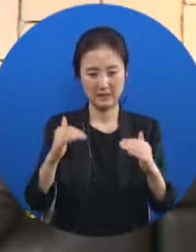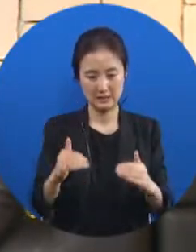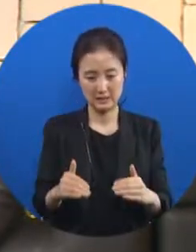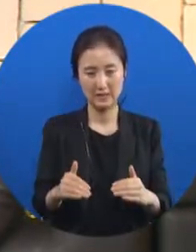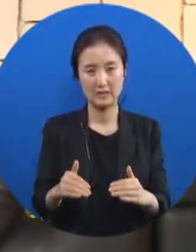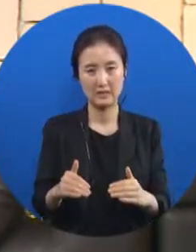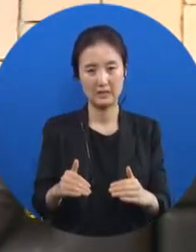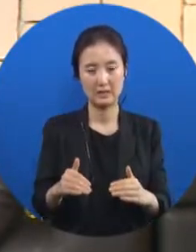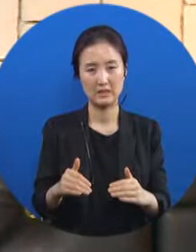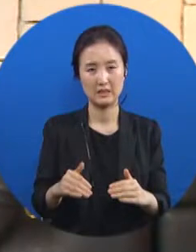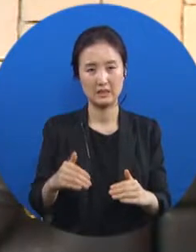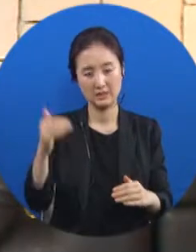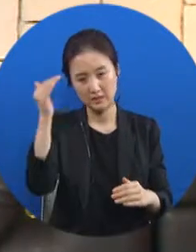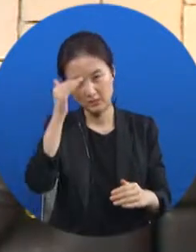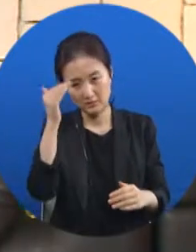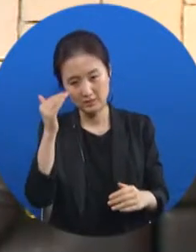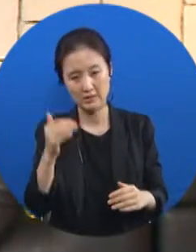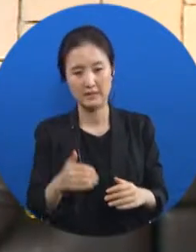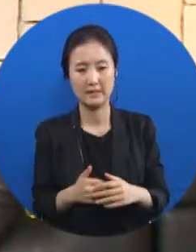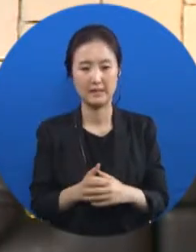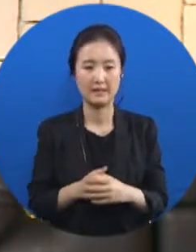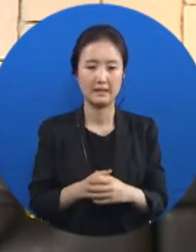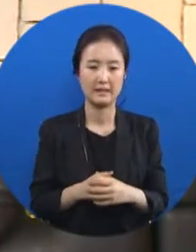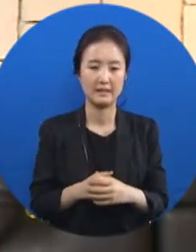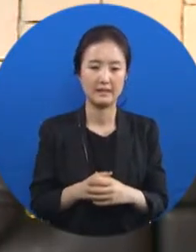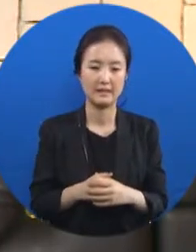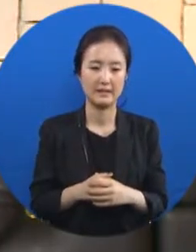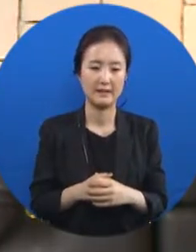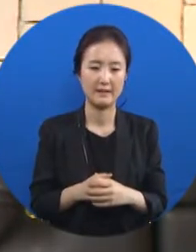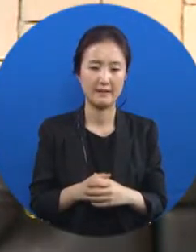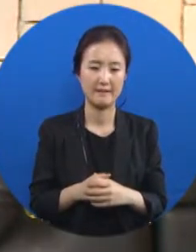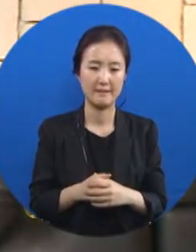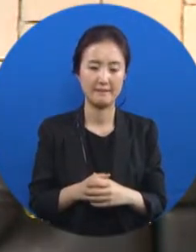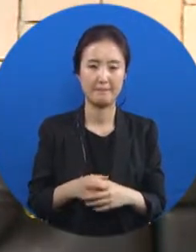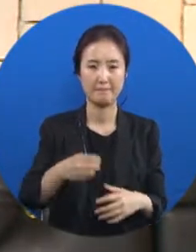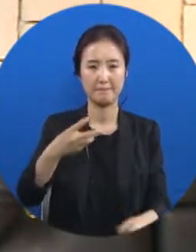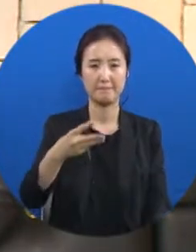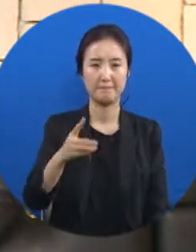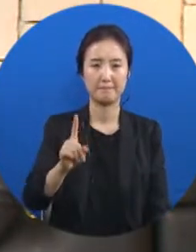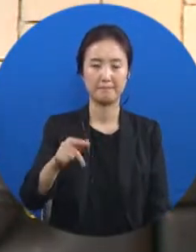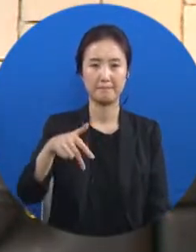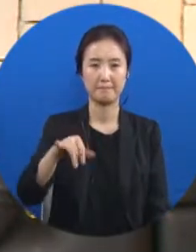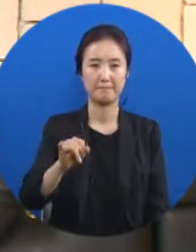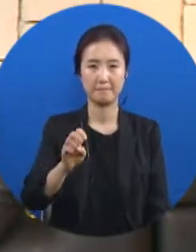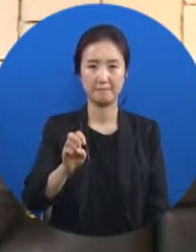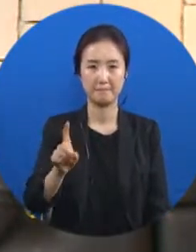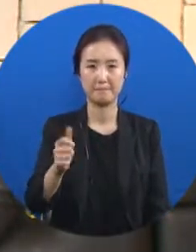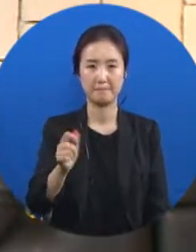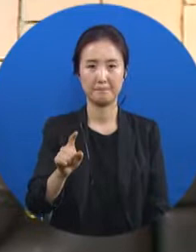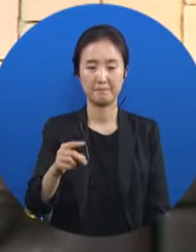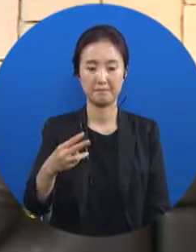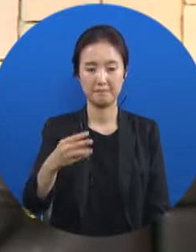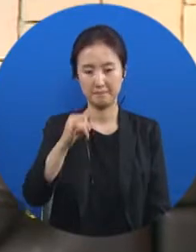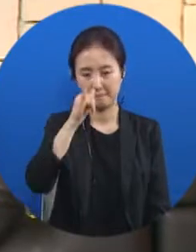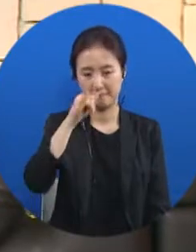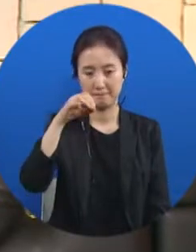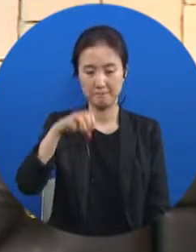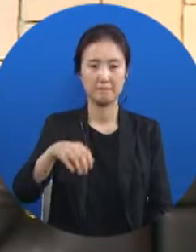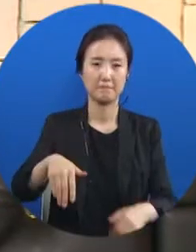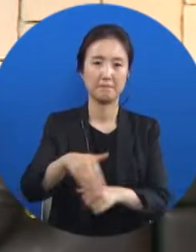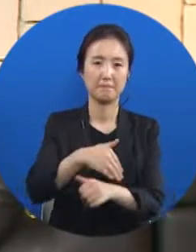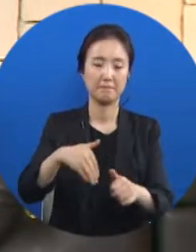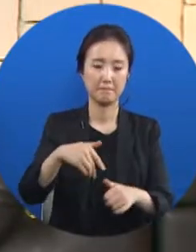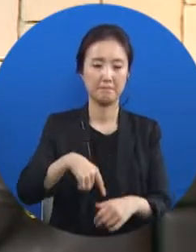곳 갔다가 또 거기 어디죠? 그 타지마할? 예, 타지마할 있는데 가서 타지마할은